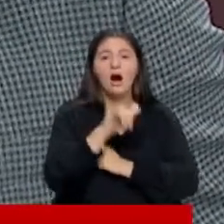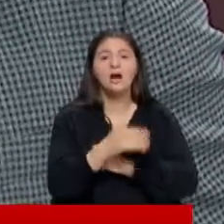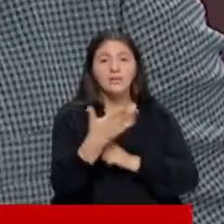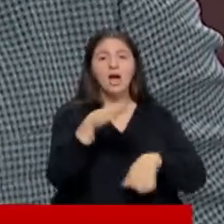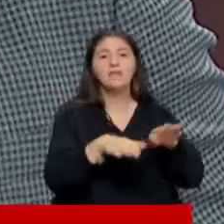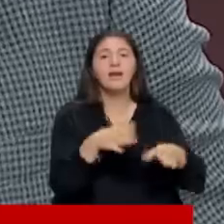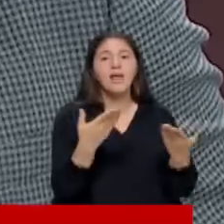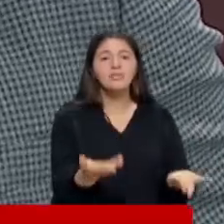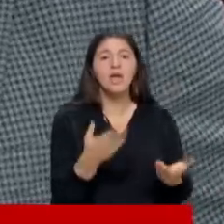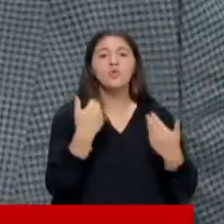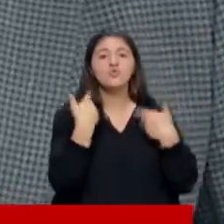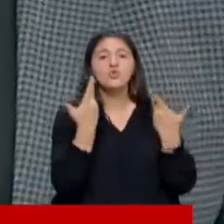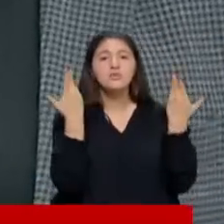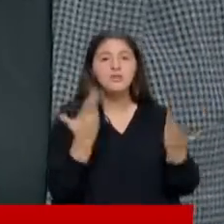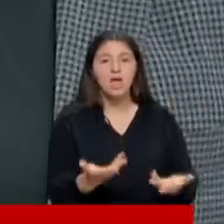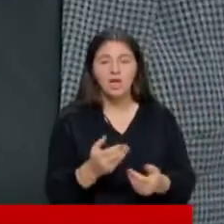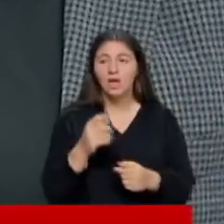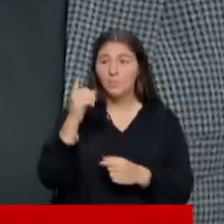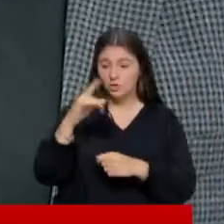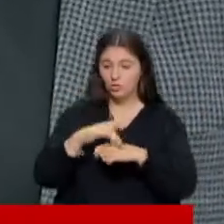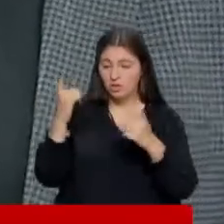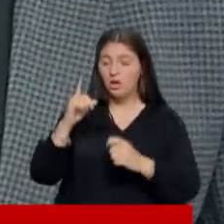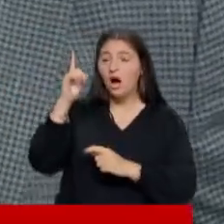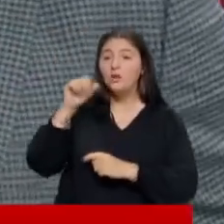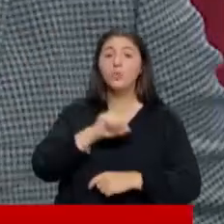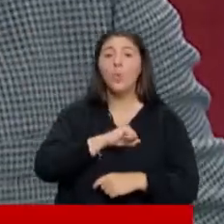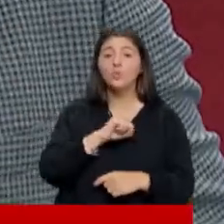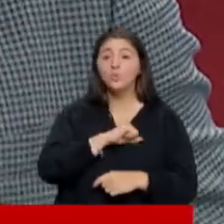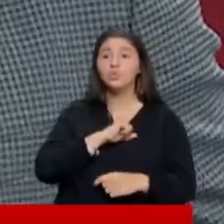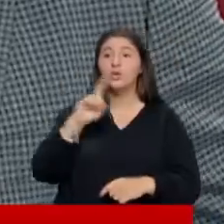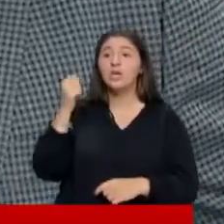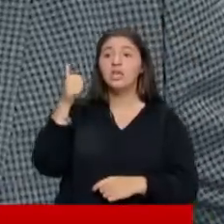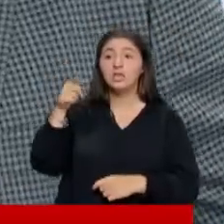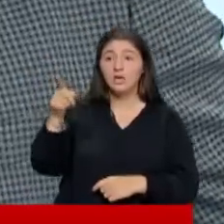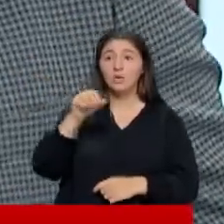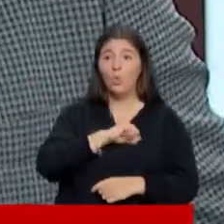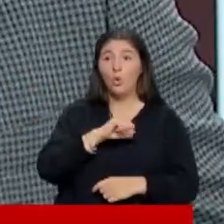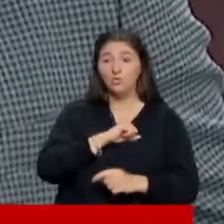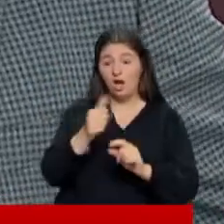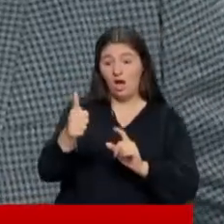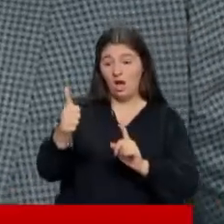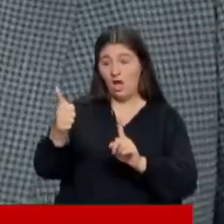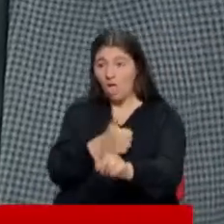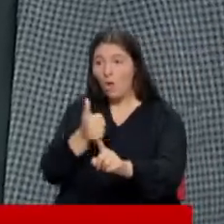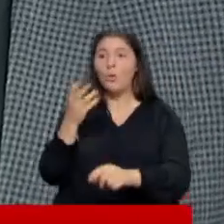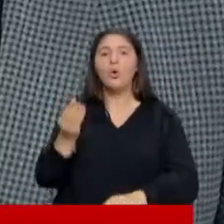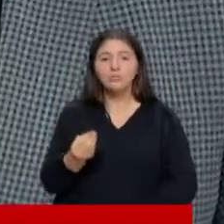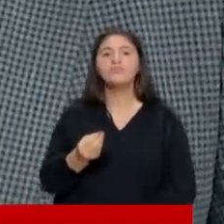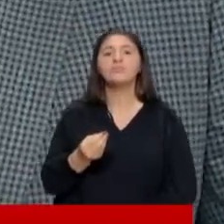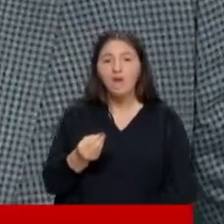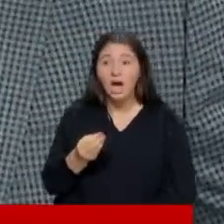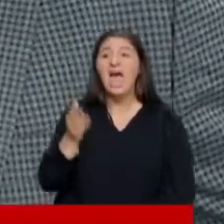Adalet nedir diyemedi nedir ya bir ülkede Allah korkusu iktidar korkusunun arkasına düşmüşse Eğer